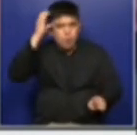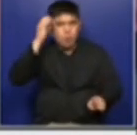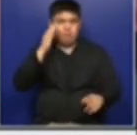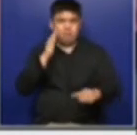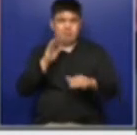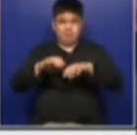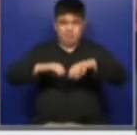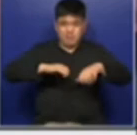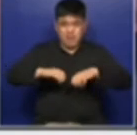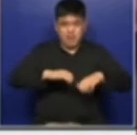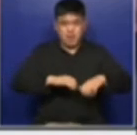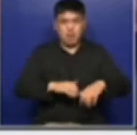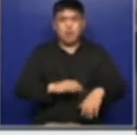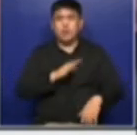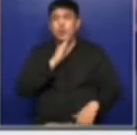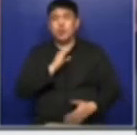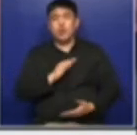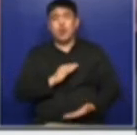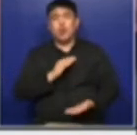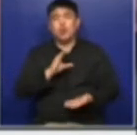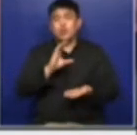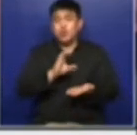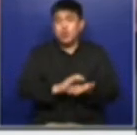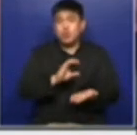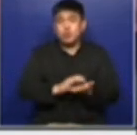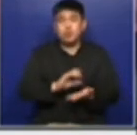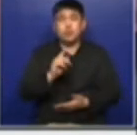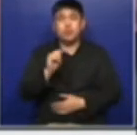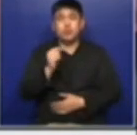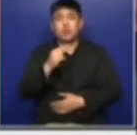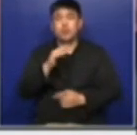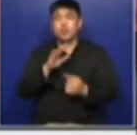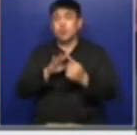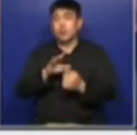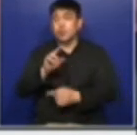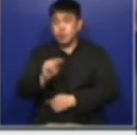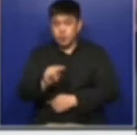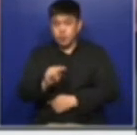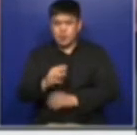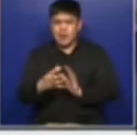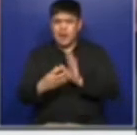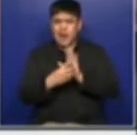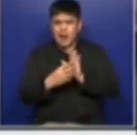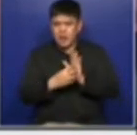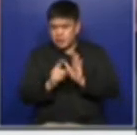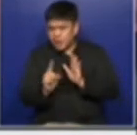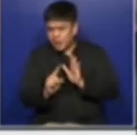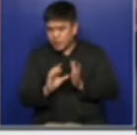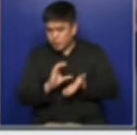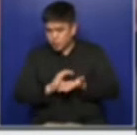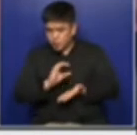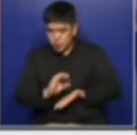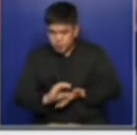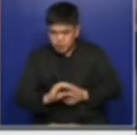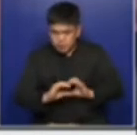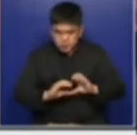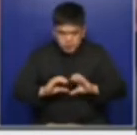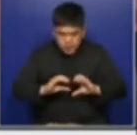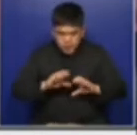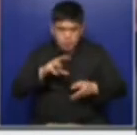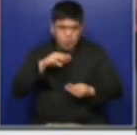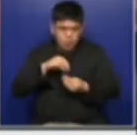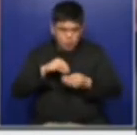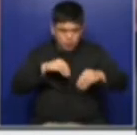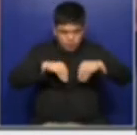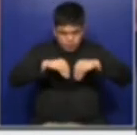เราต้องลดต้นทุนประเทศที่ไม่จำเป็นเราต้องลดส่วนกลางลงเพิ่มส่วนพื้นที่